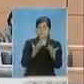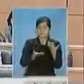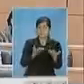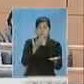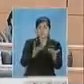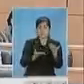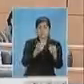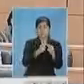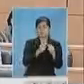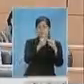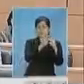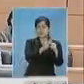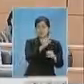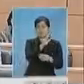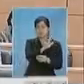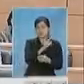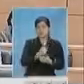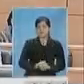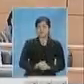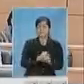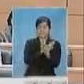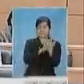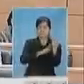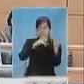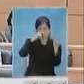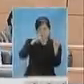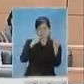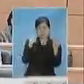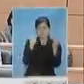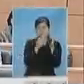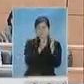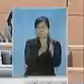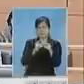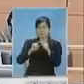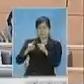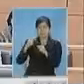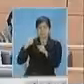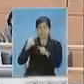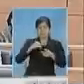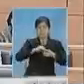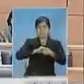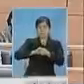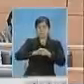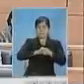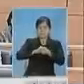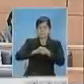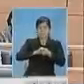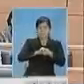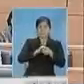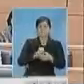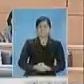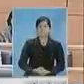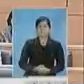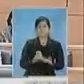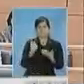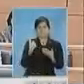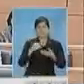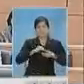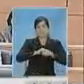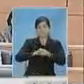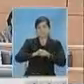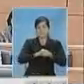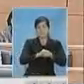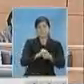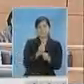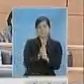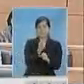ฮะให้มันรู้ไปว่าบ้านเมืองนี้ทุกคนทุกฝ่ายช่วยกันน่ะแล้วมันจะเกิดสันติภาพขึ้นไม่